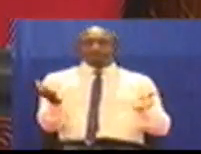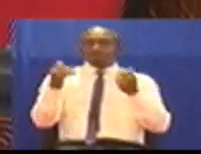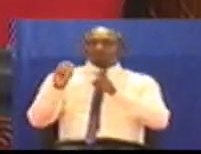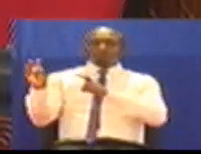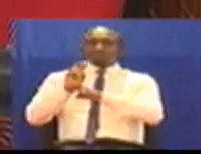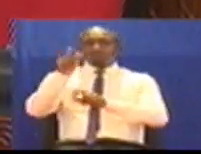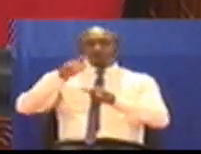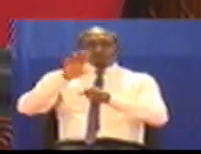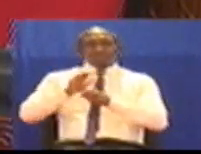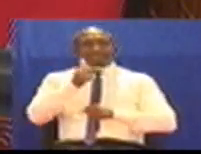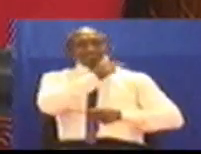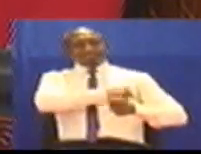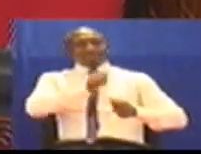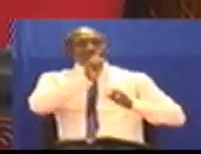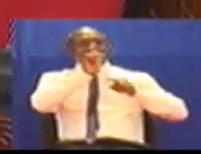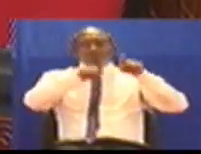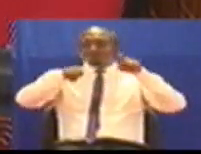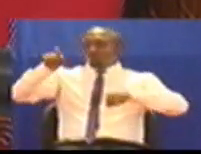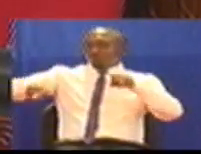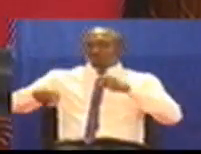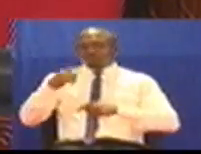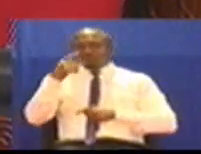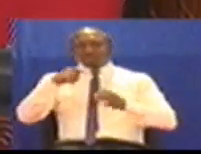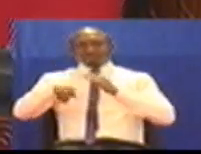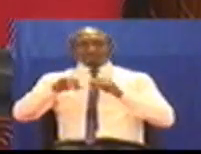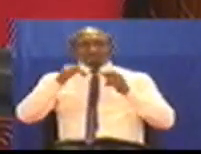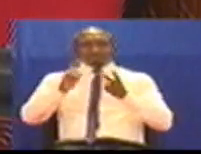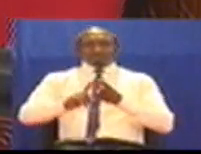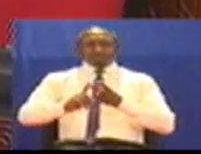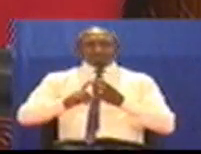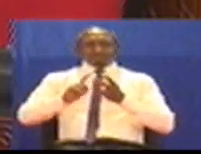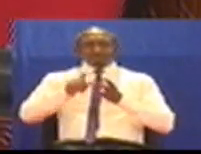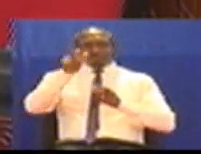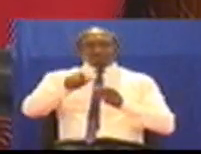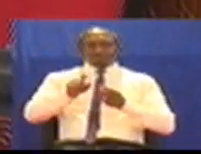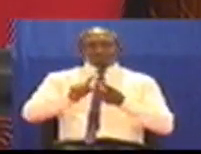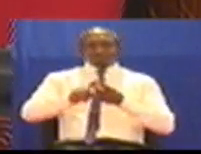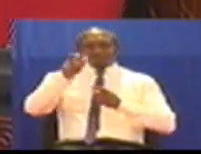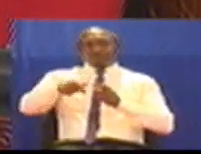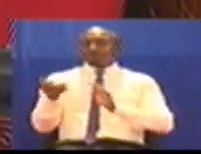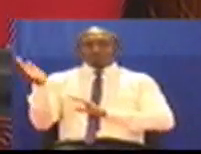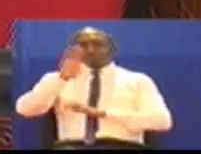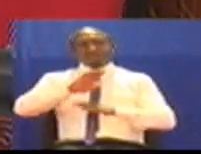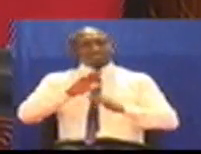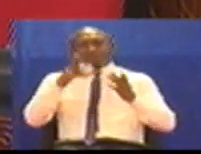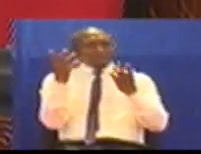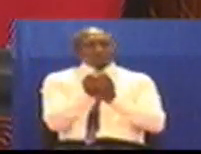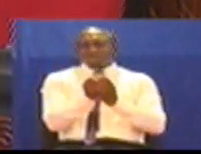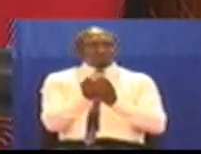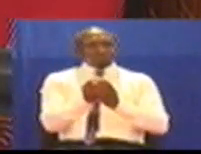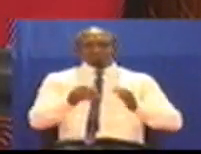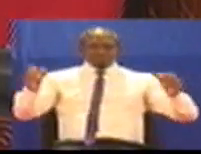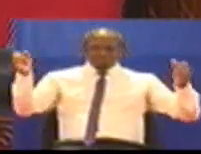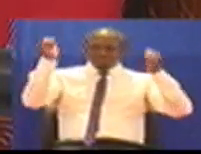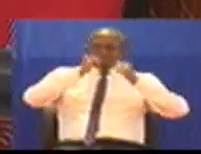wenye tabia tofauti. Tumekuwa tukiona katika taasisi zingine mbalimbali watu hawamalizi wakiwa wamoja. Lakini mimi naendelea kuamini